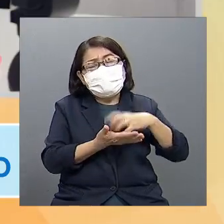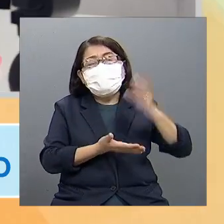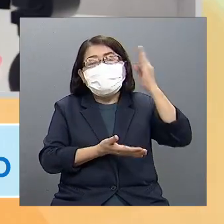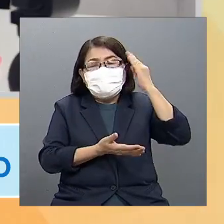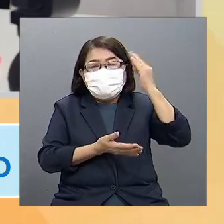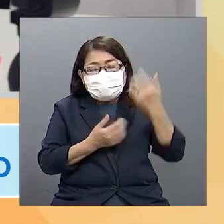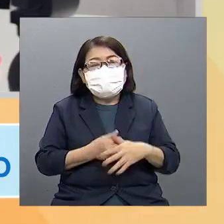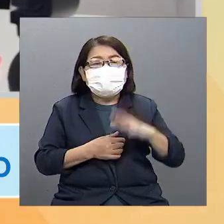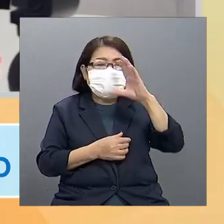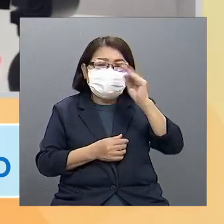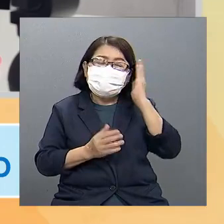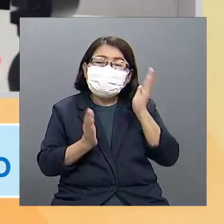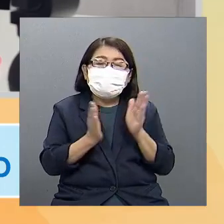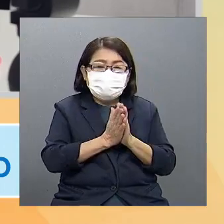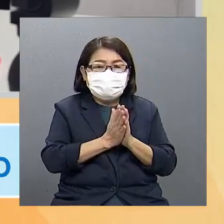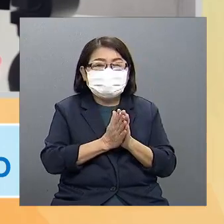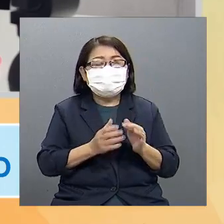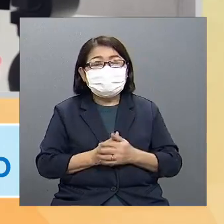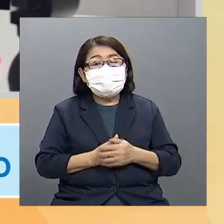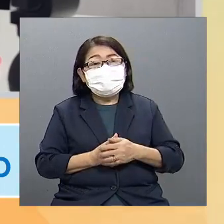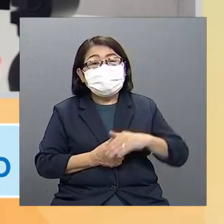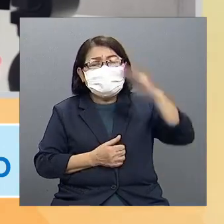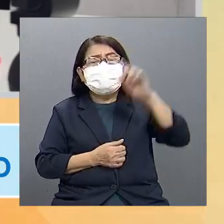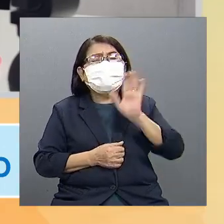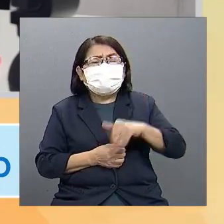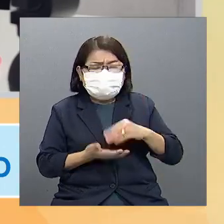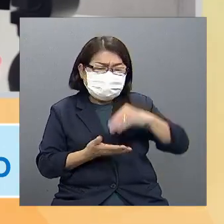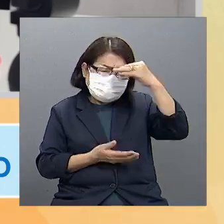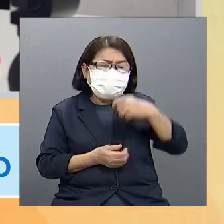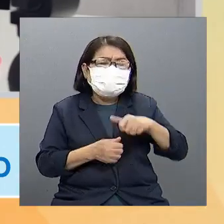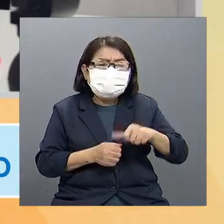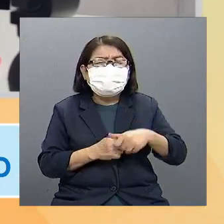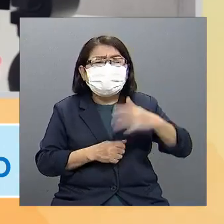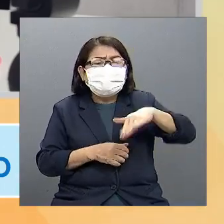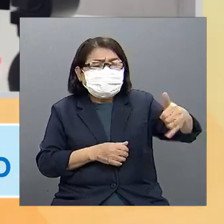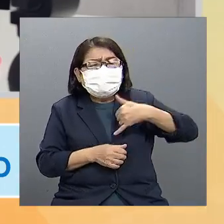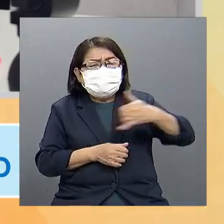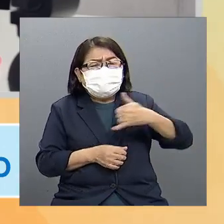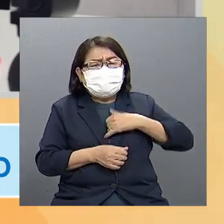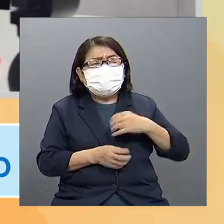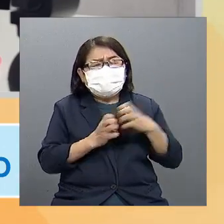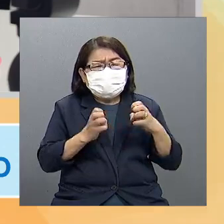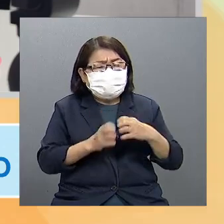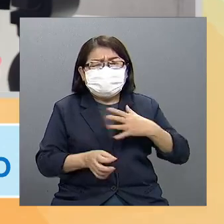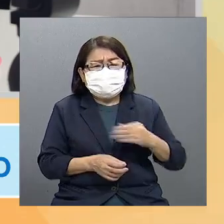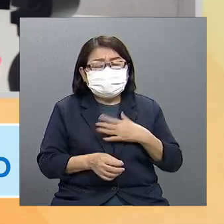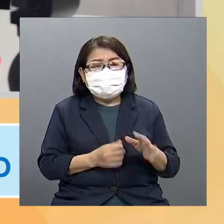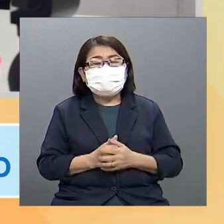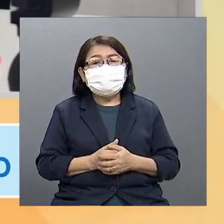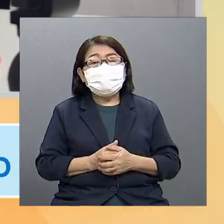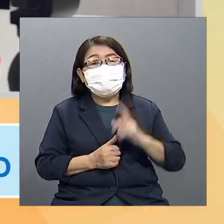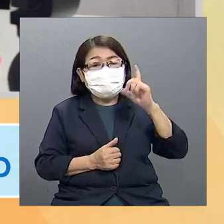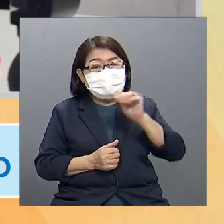าวุ่นวายกันน้องก็อยากเล่นกับหนูแต่แล้วเราจะออกแบบกันยังไงพรุ่งนี้เราจะเอายัง